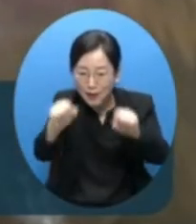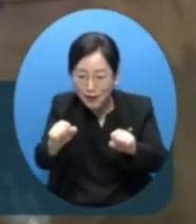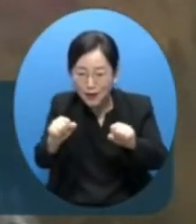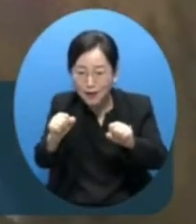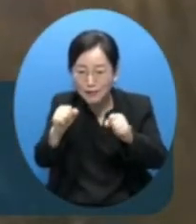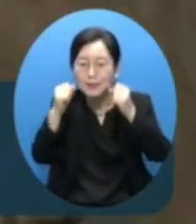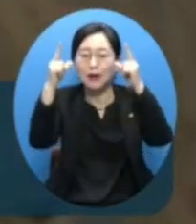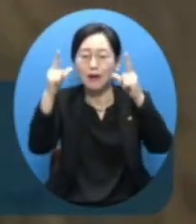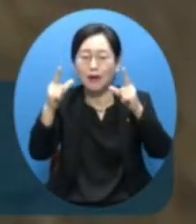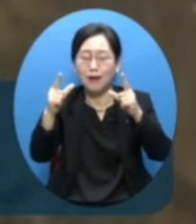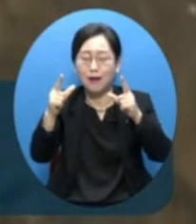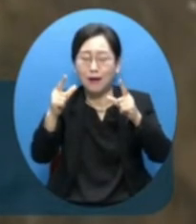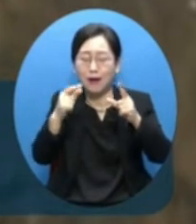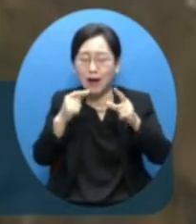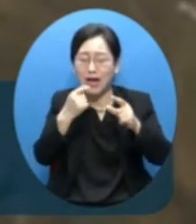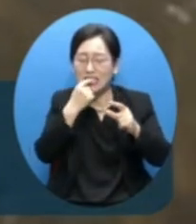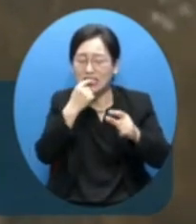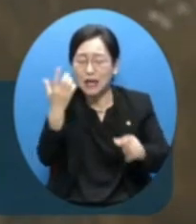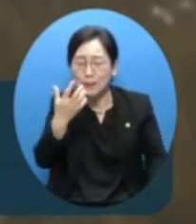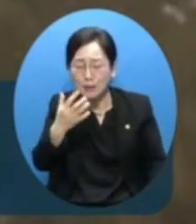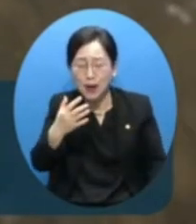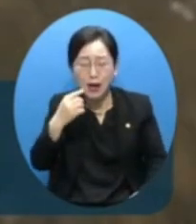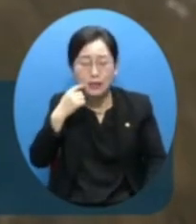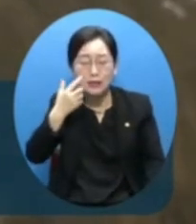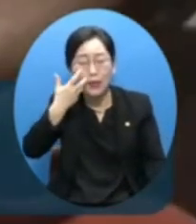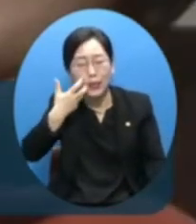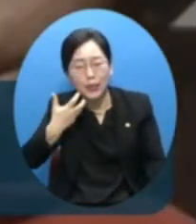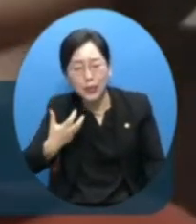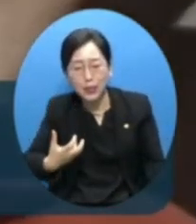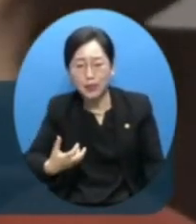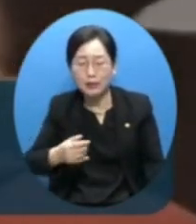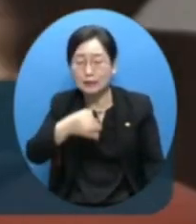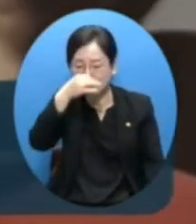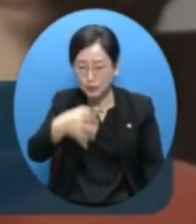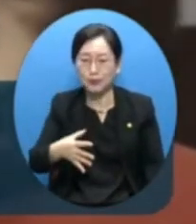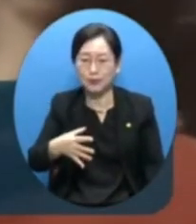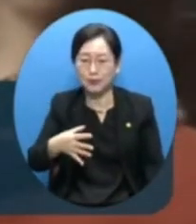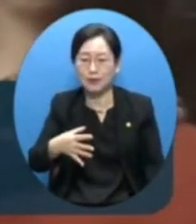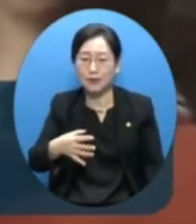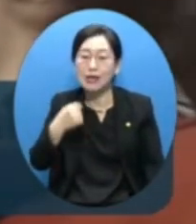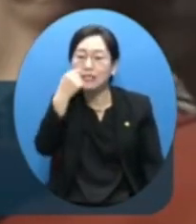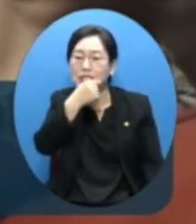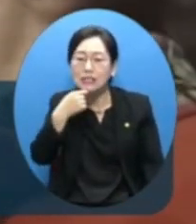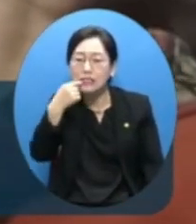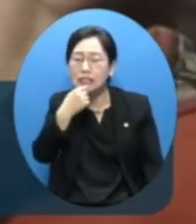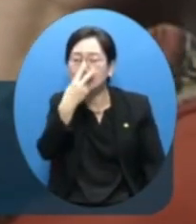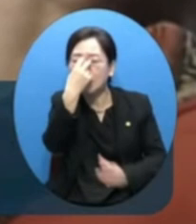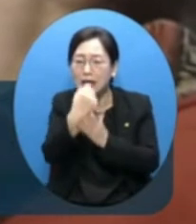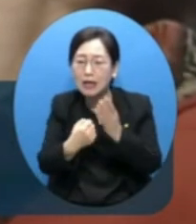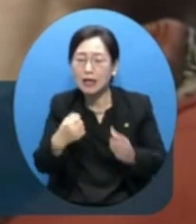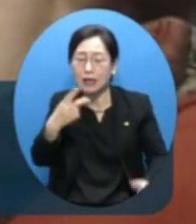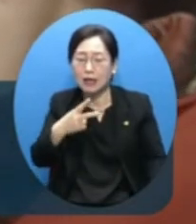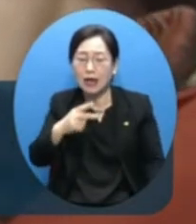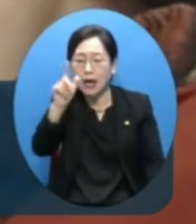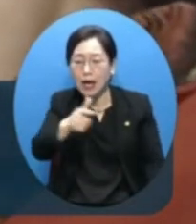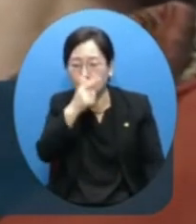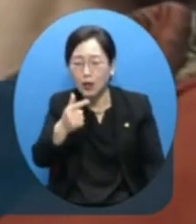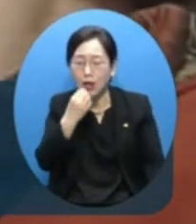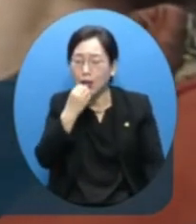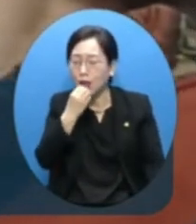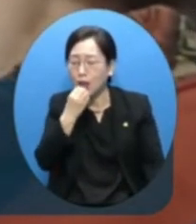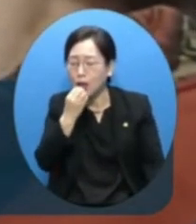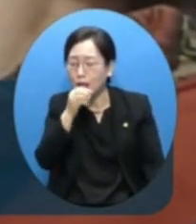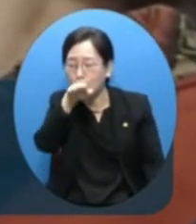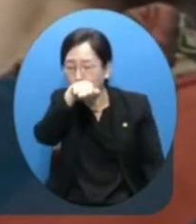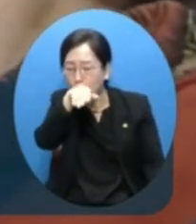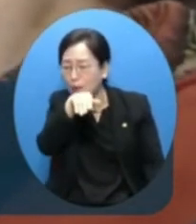치아가 뻐근하고 입에선 침이 흘러나와 여간 고된 일이 아니었습니다. 입안이 다 헐어 하루에도 수십 번 붓을 뱉어버리고